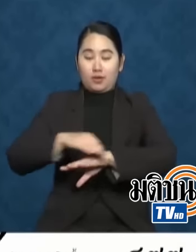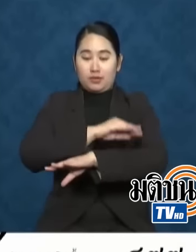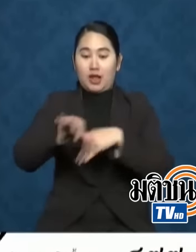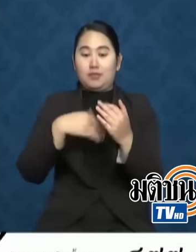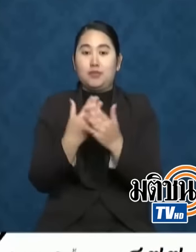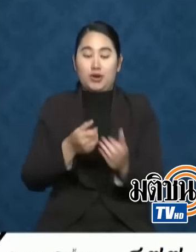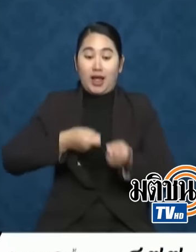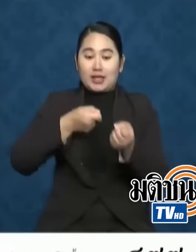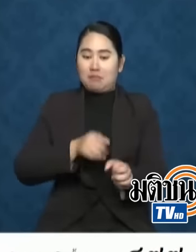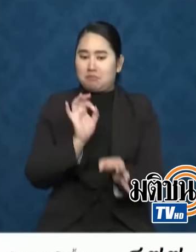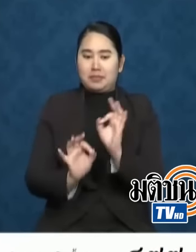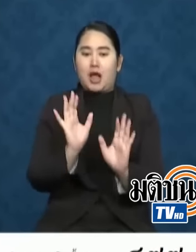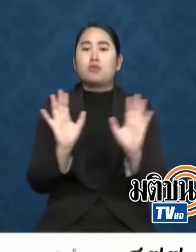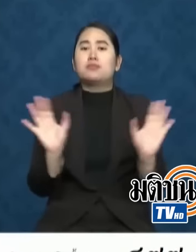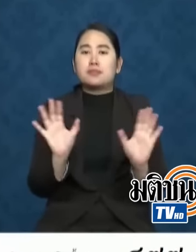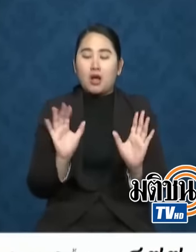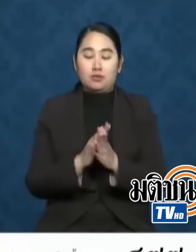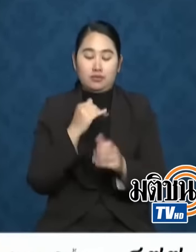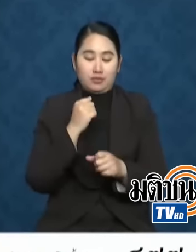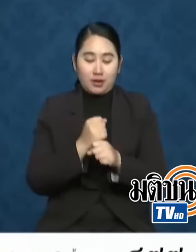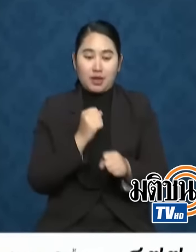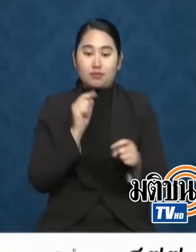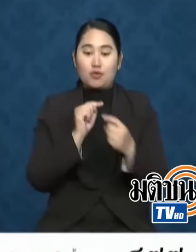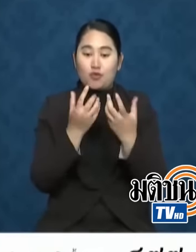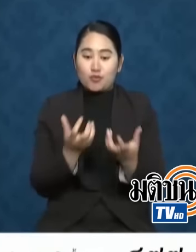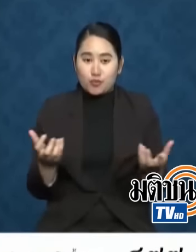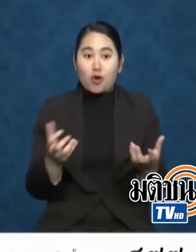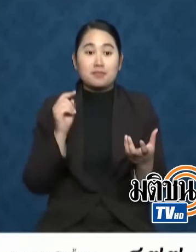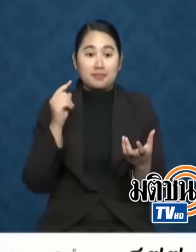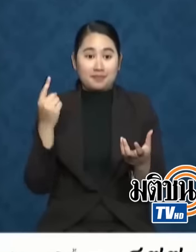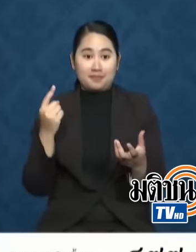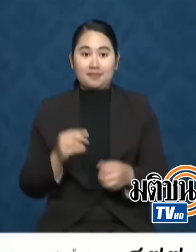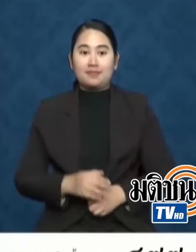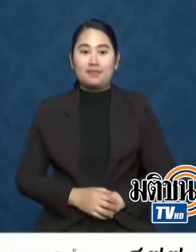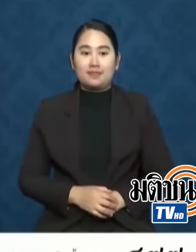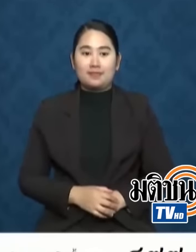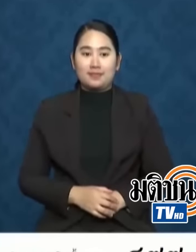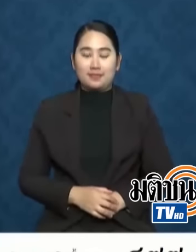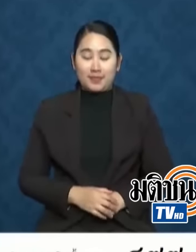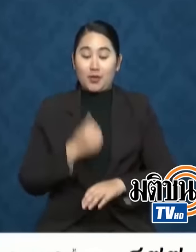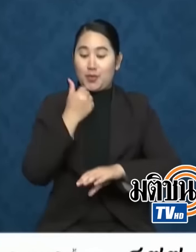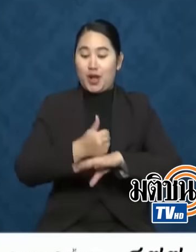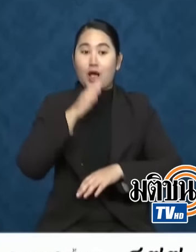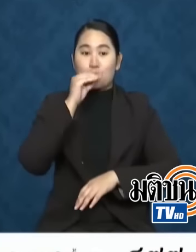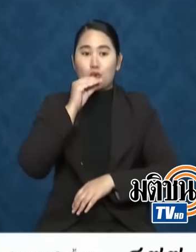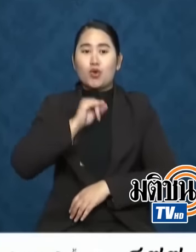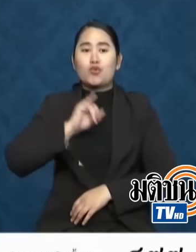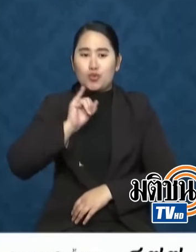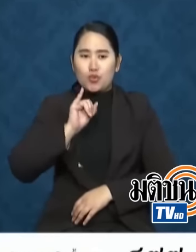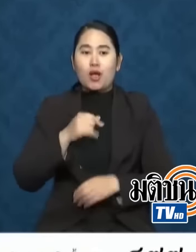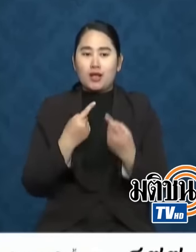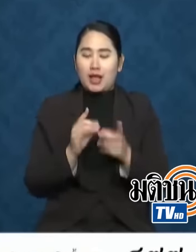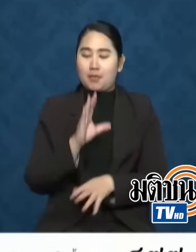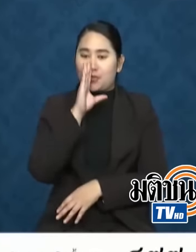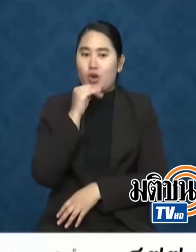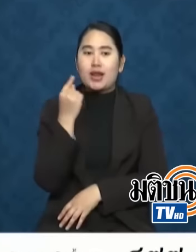ตรแบบไม่เผาแล้วทำระบบรองรับสินค้าการเกษตรแบบไม่เผาด้วยท่านอธิบดีพูดถูกต้องทุกอย่างครับแต่พูด